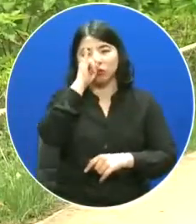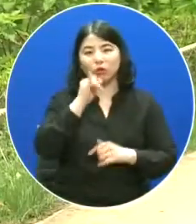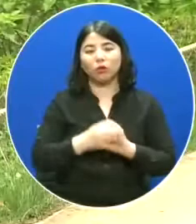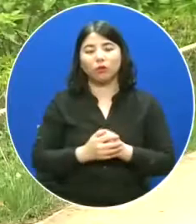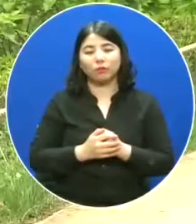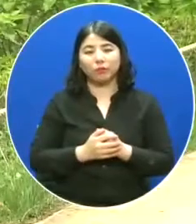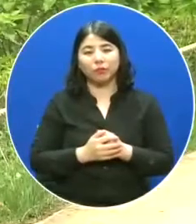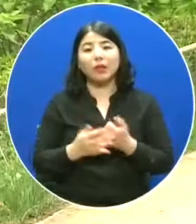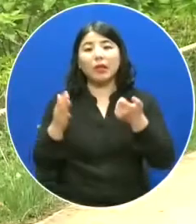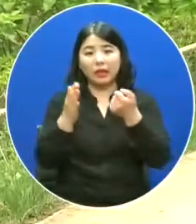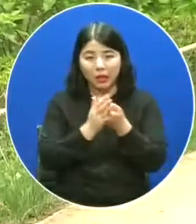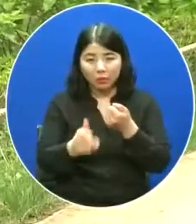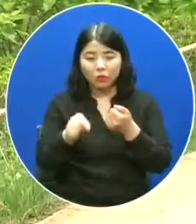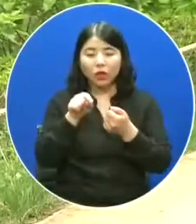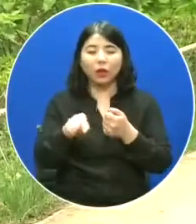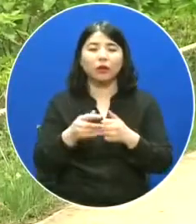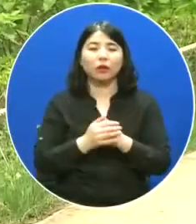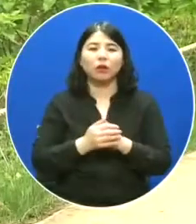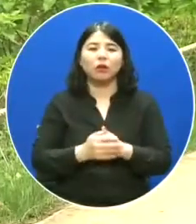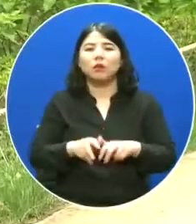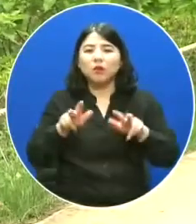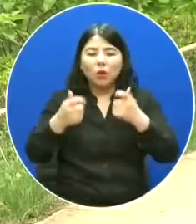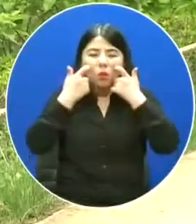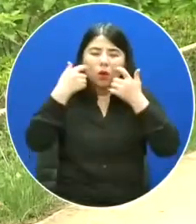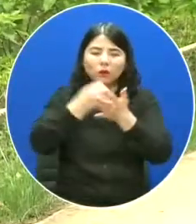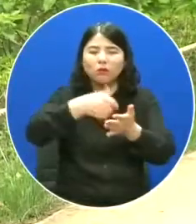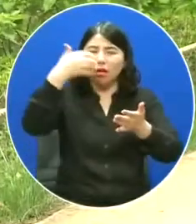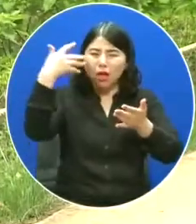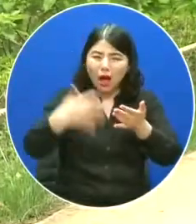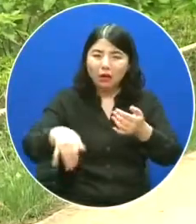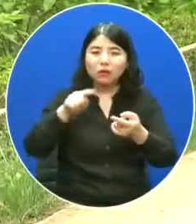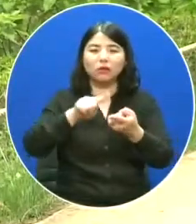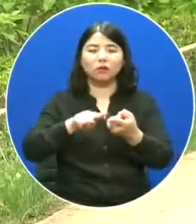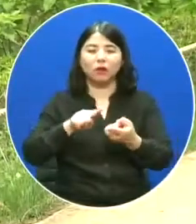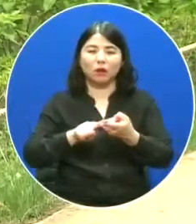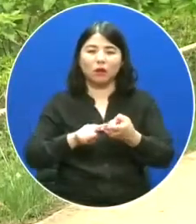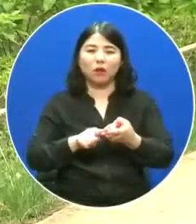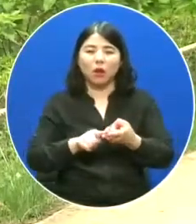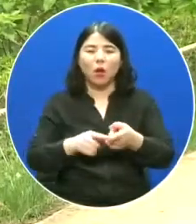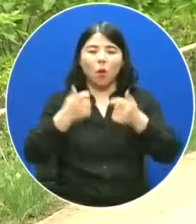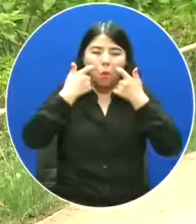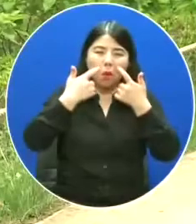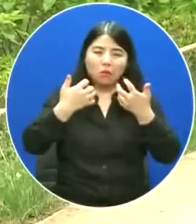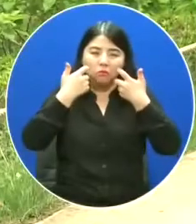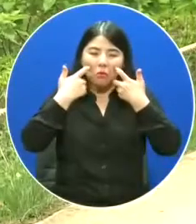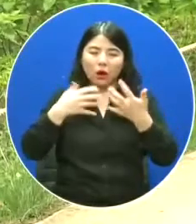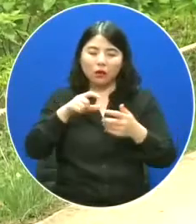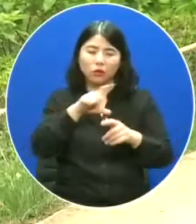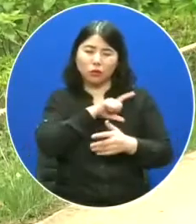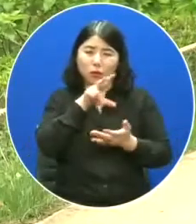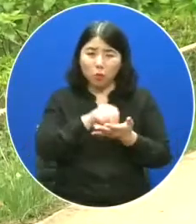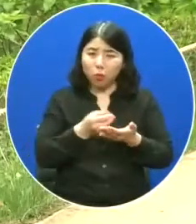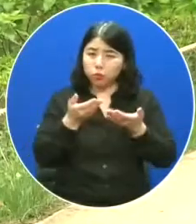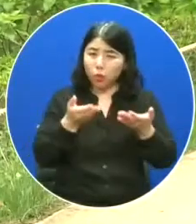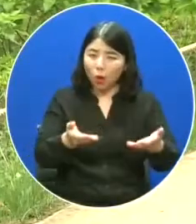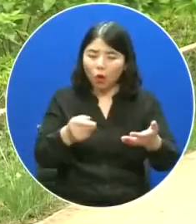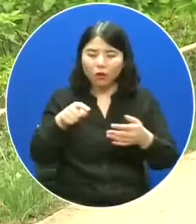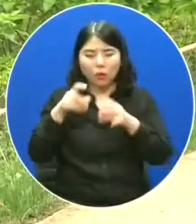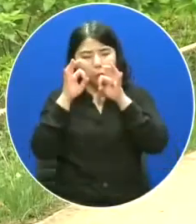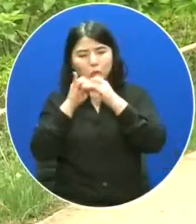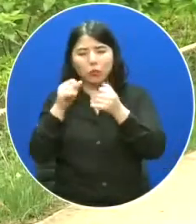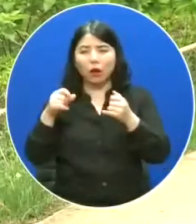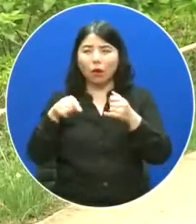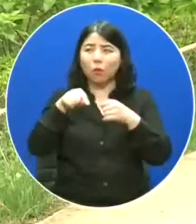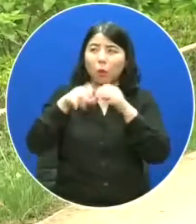경향이 있습니다. 따라서 아직 확정되지 않은 사실에 대한 단정적인 뉴스 제목은